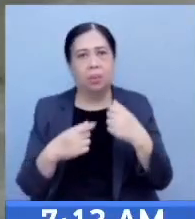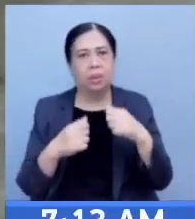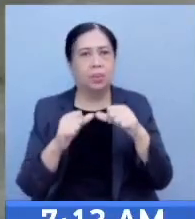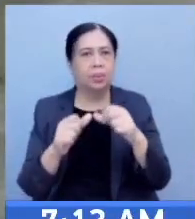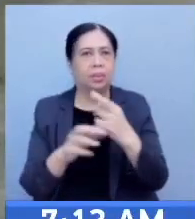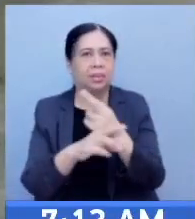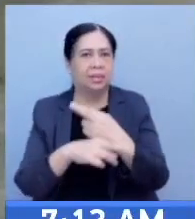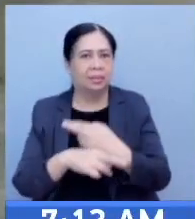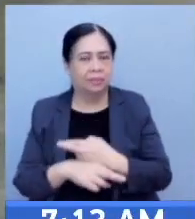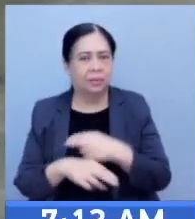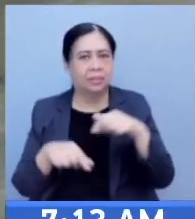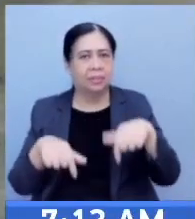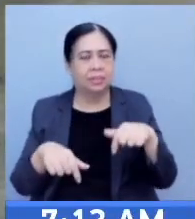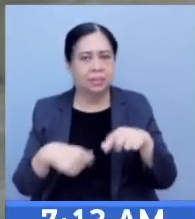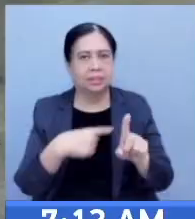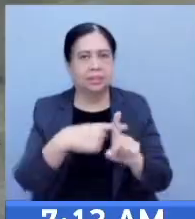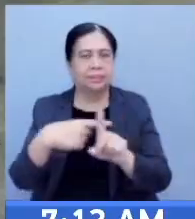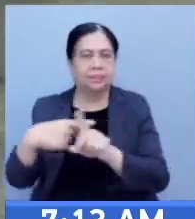sa sementeryo.